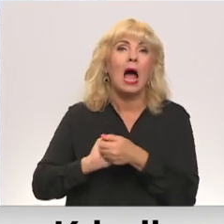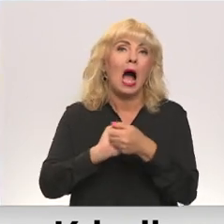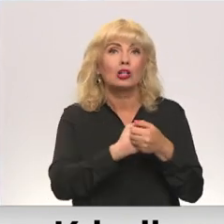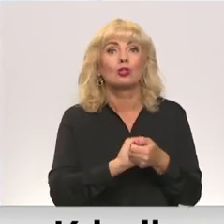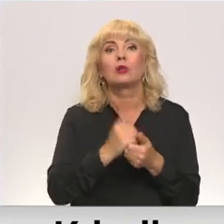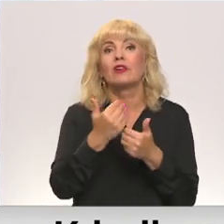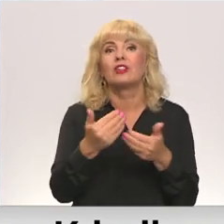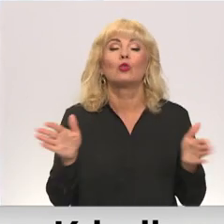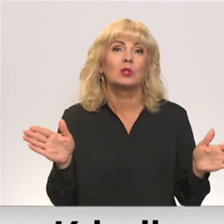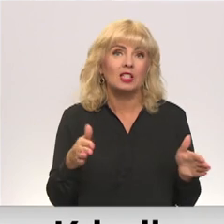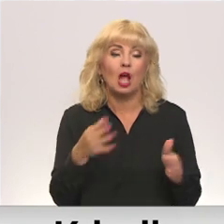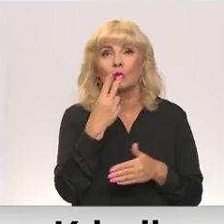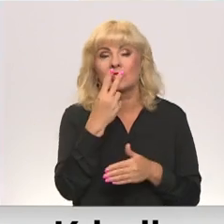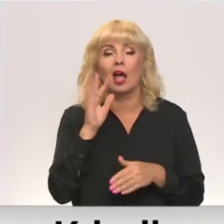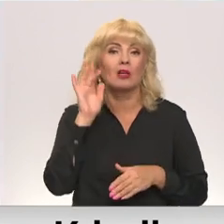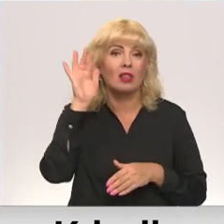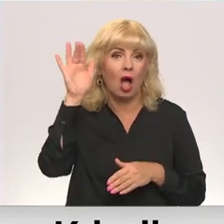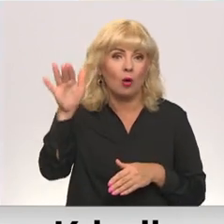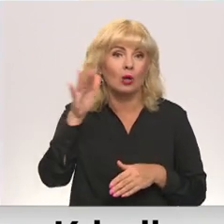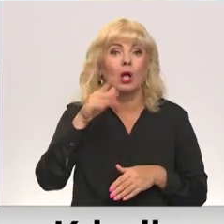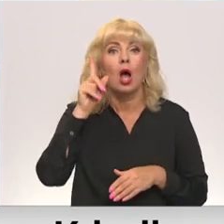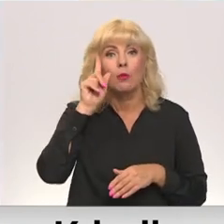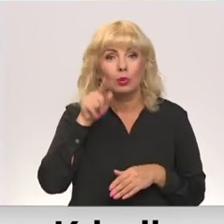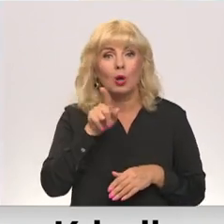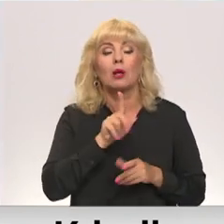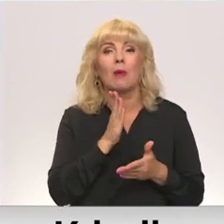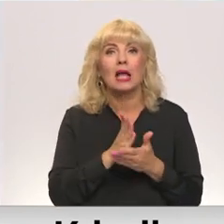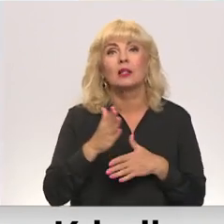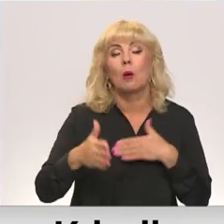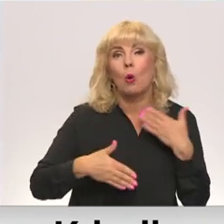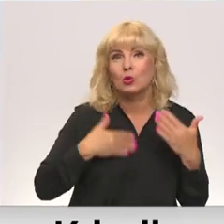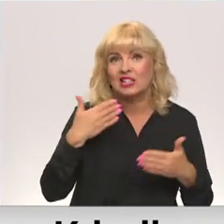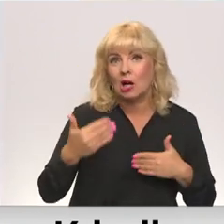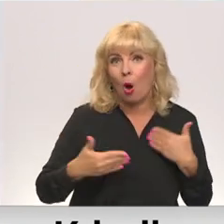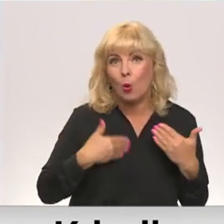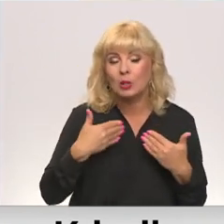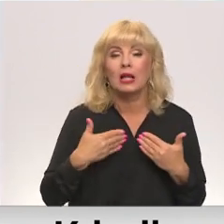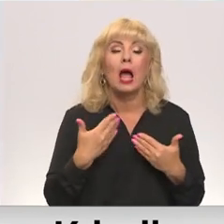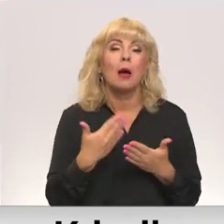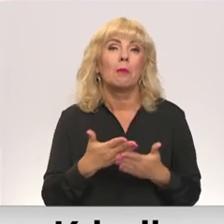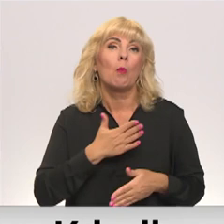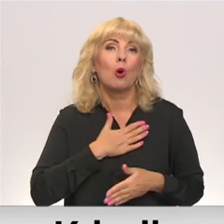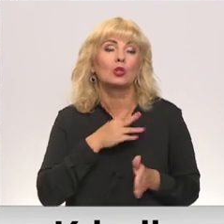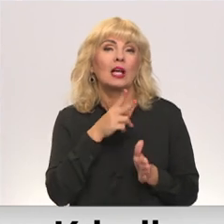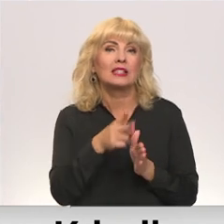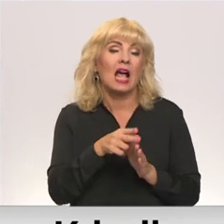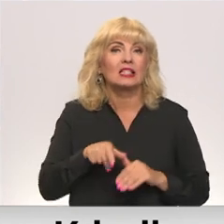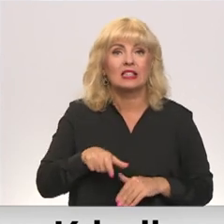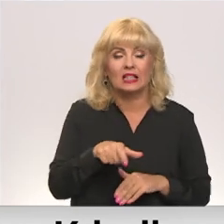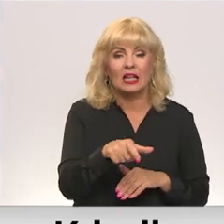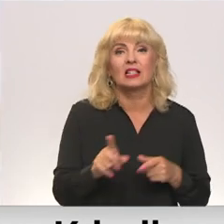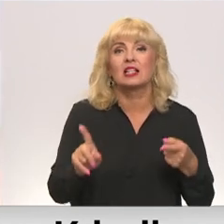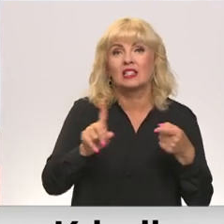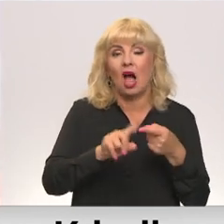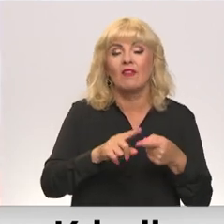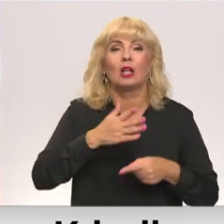sēdē. Skatoties uz nākotni, protams, mēs esam bažīgi no to, ka teiksim, mūsu dzelzceļas liedze tikai ir savienotas